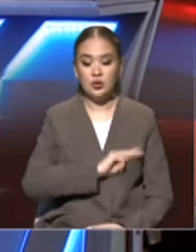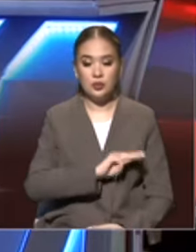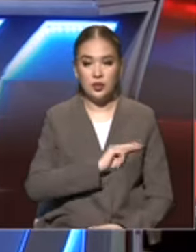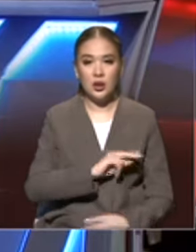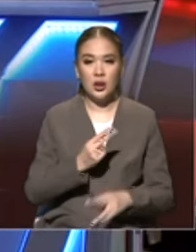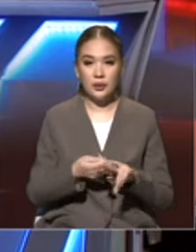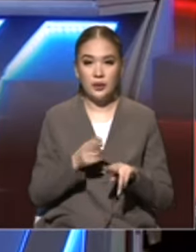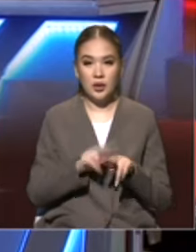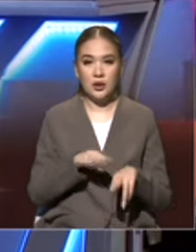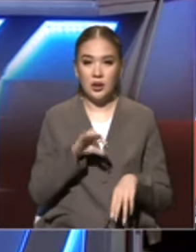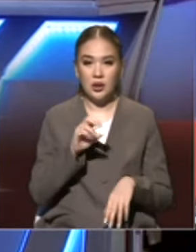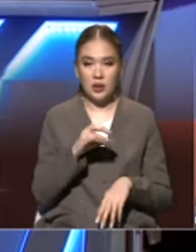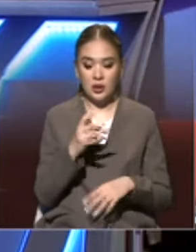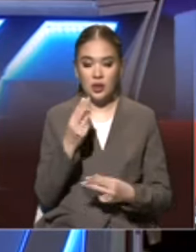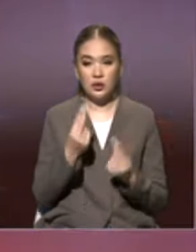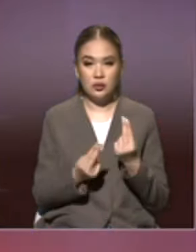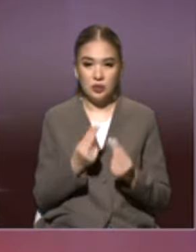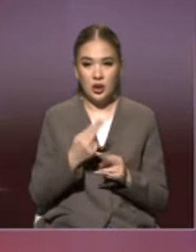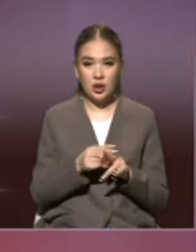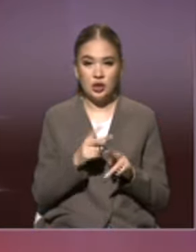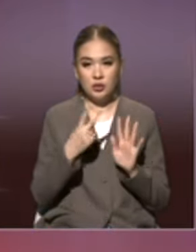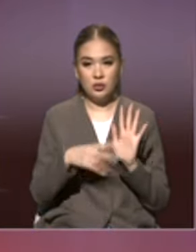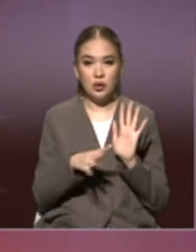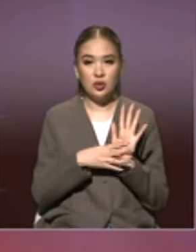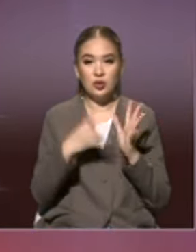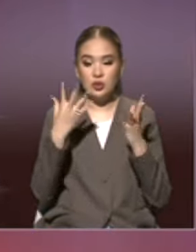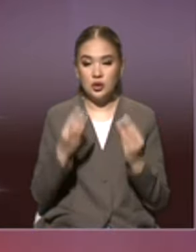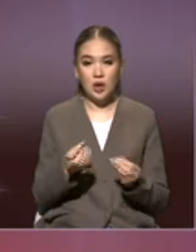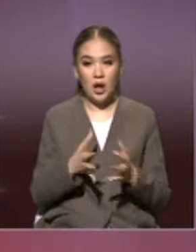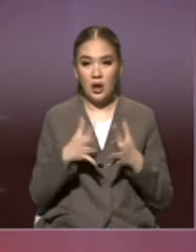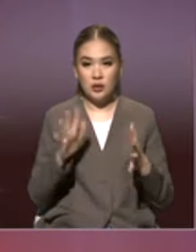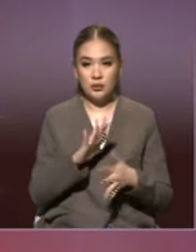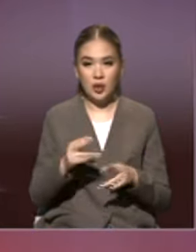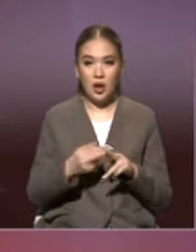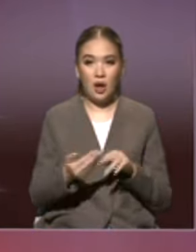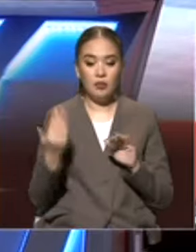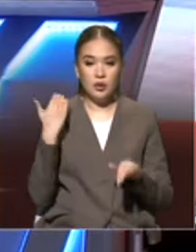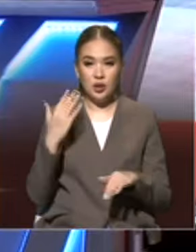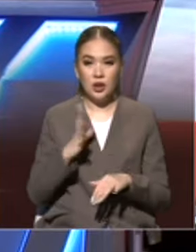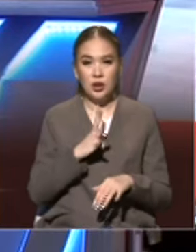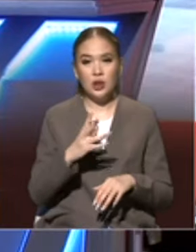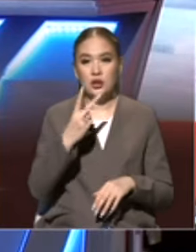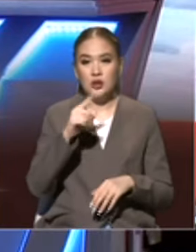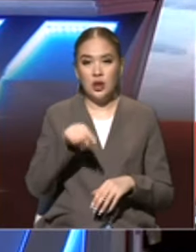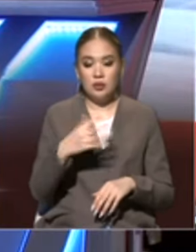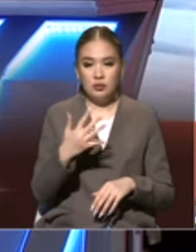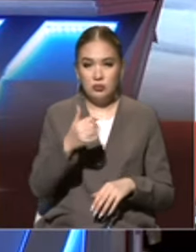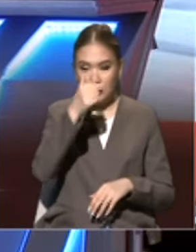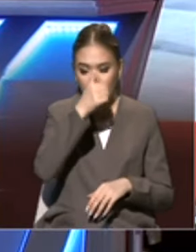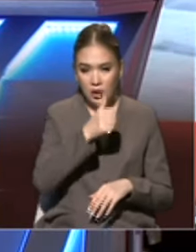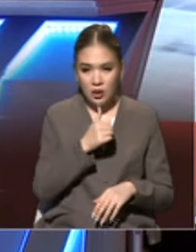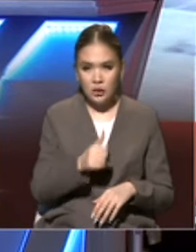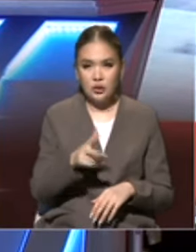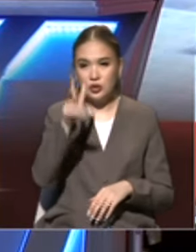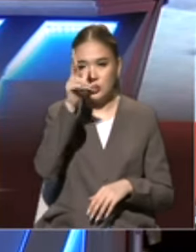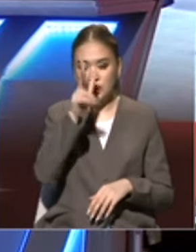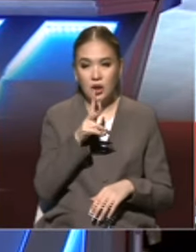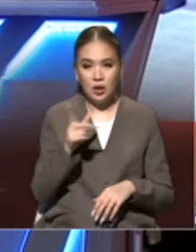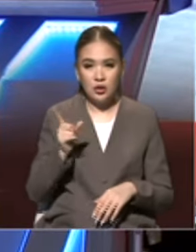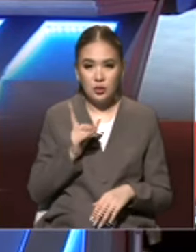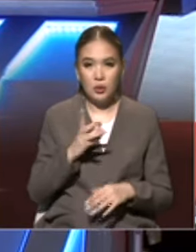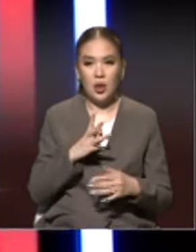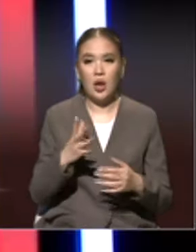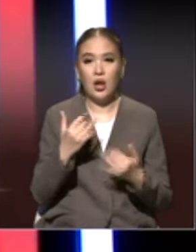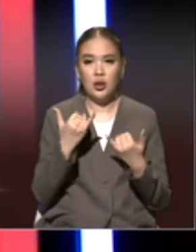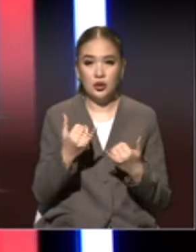Сондықтан жаңа тендерді ұйымдастыру қазір 29 күннен аспайды. Баяғыда 2.5 ай, 3 ай болатын. Үнке ол тендер болмай қалса қайтадан 2.5 ай. А